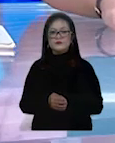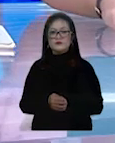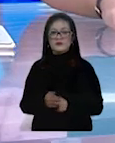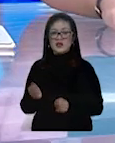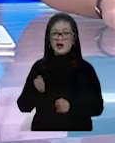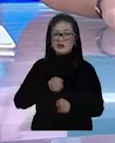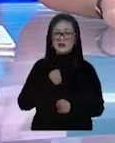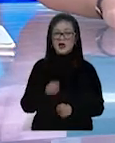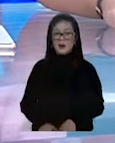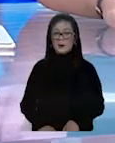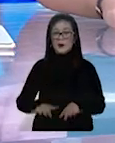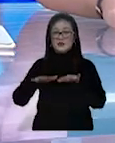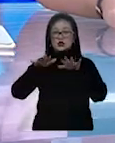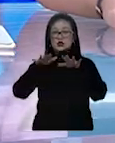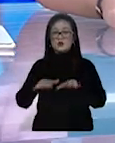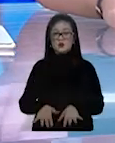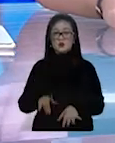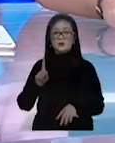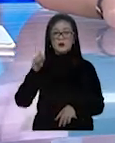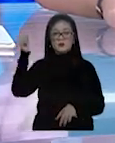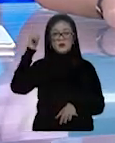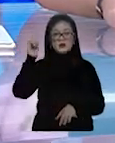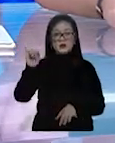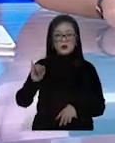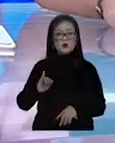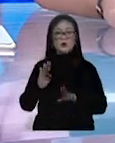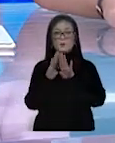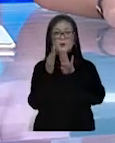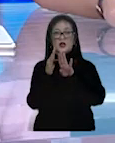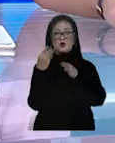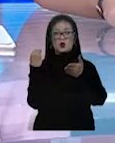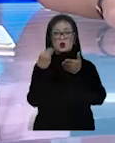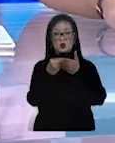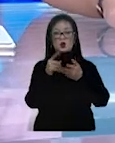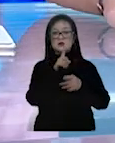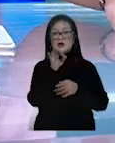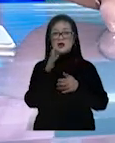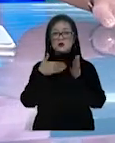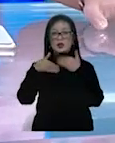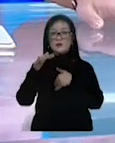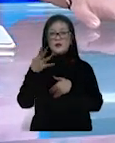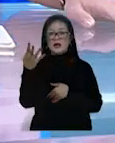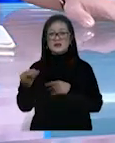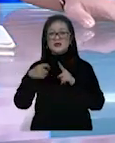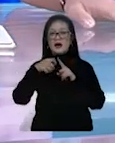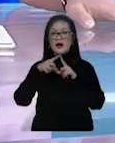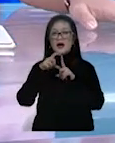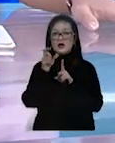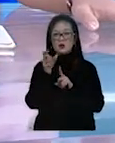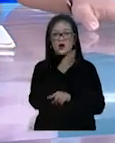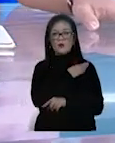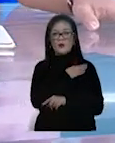Kesal permukiman tak kunjung surut akibat buruknya drainase di pintu tol, ratusan warga Desa Kadu, Kabupaten Tangerang, Banten